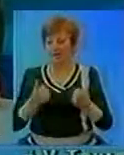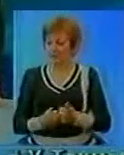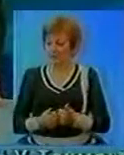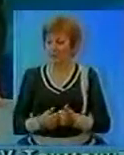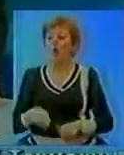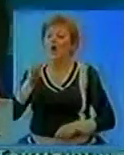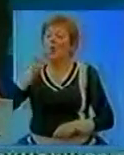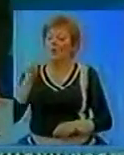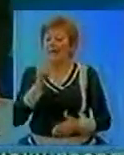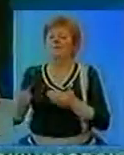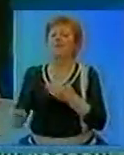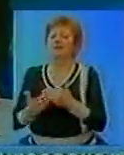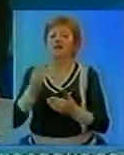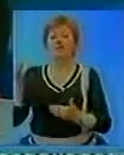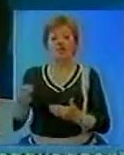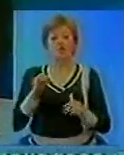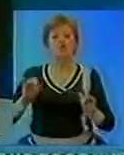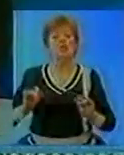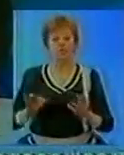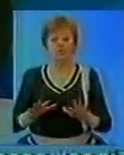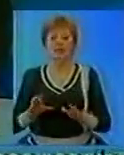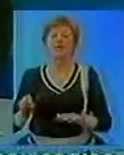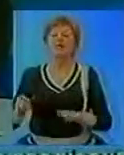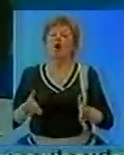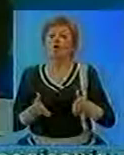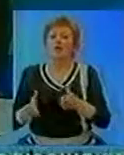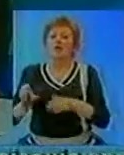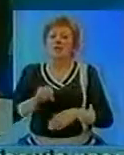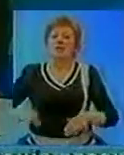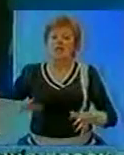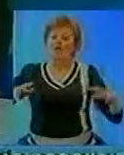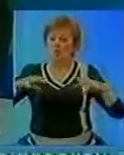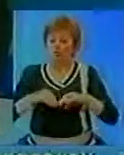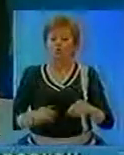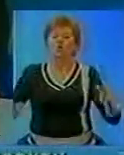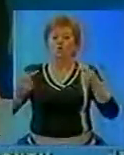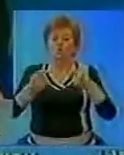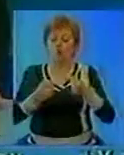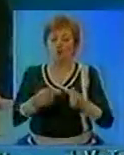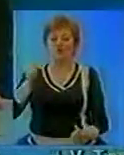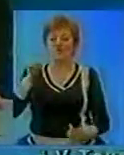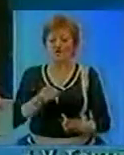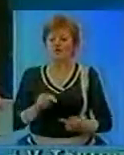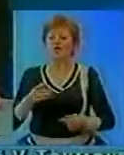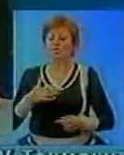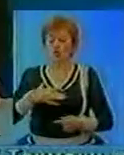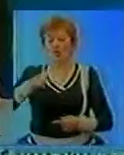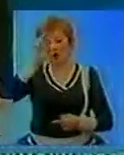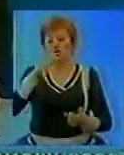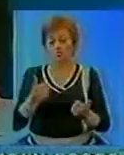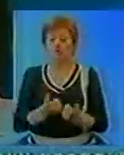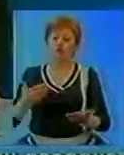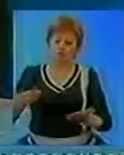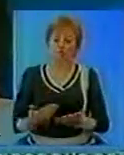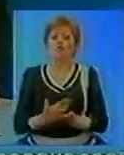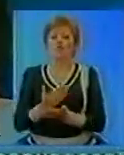Україна на порозі історичної події. Курс на євроінтеграцію, з котрим остаточно визначилася наша держава, має вивести її на новий